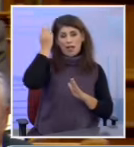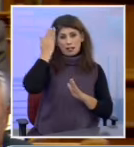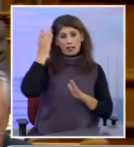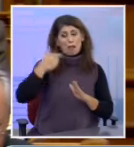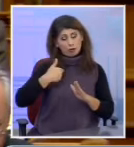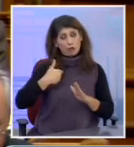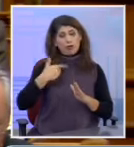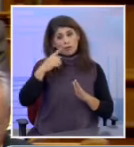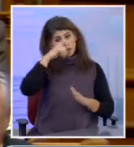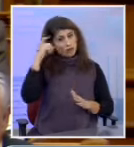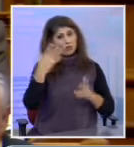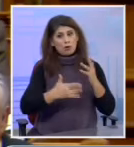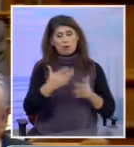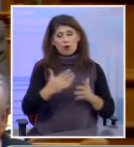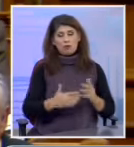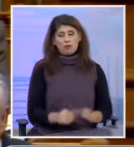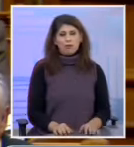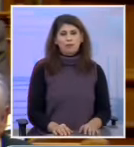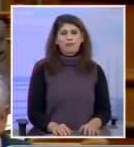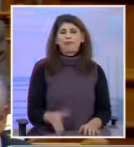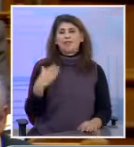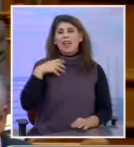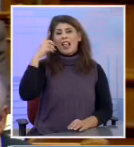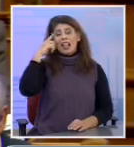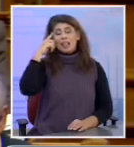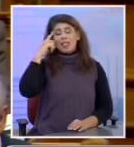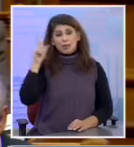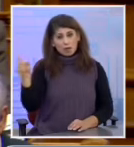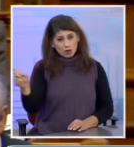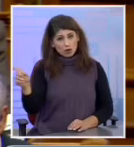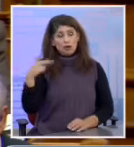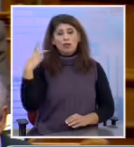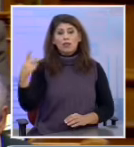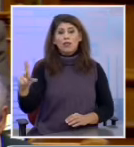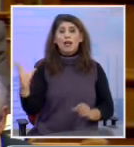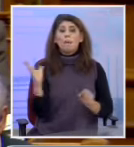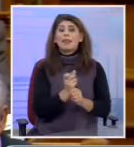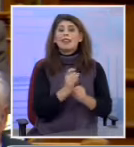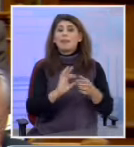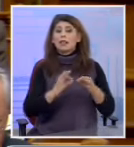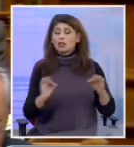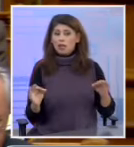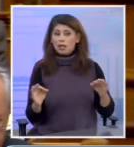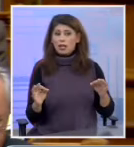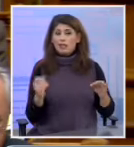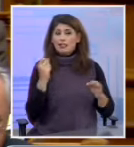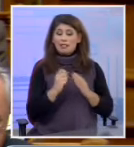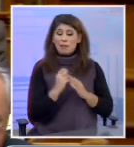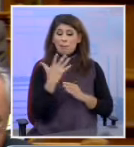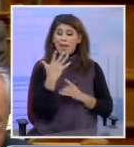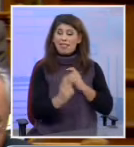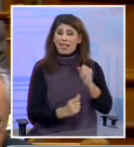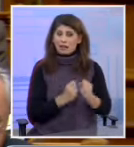ο δικός μας δύσκολος προϋπολογισμός, σας θυμίζω ότι το δικό σας success story της